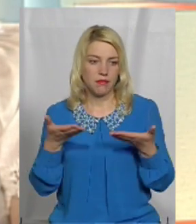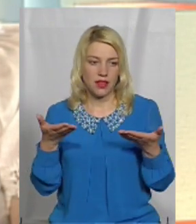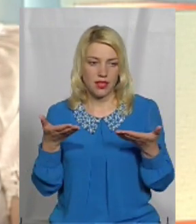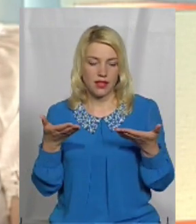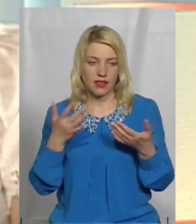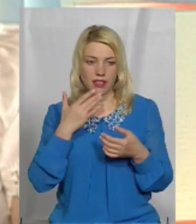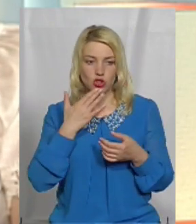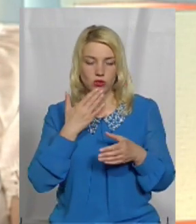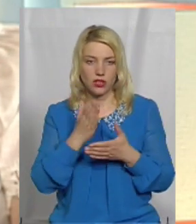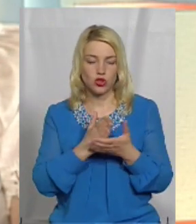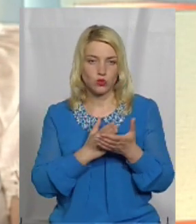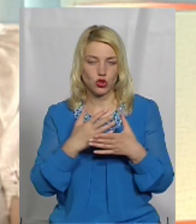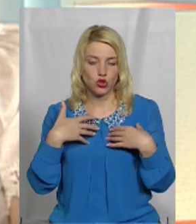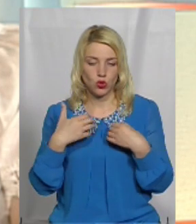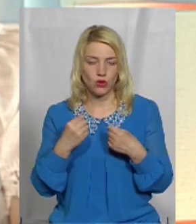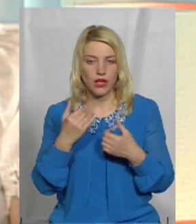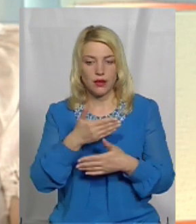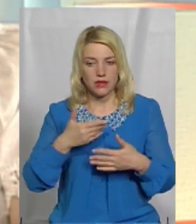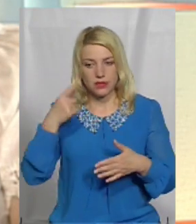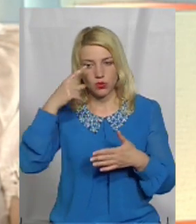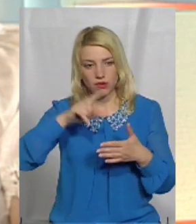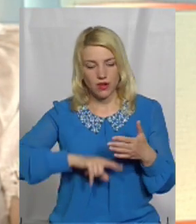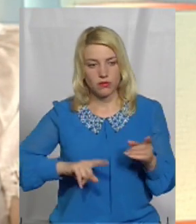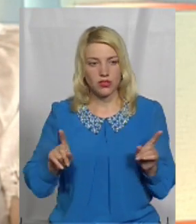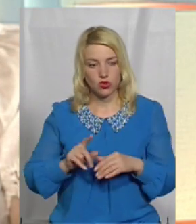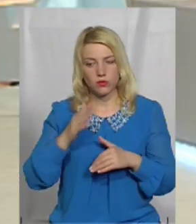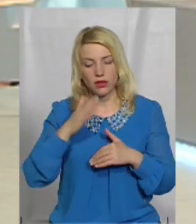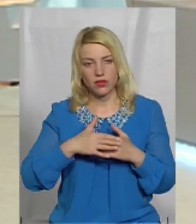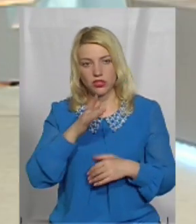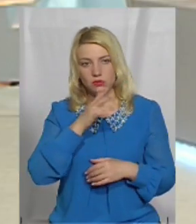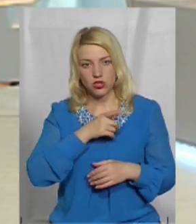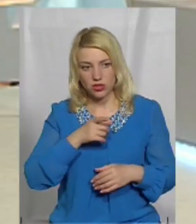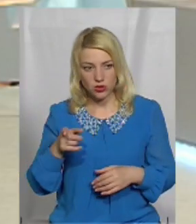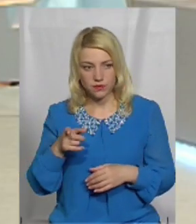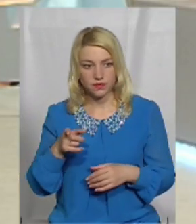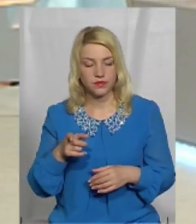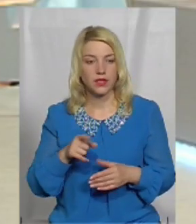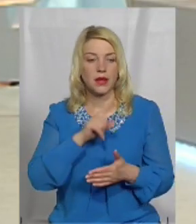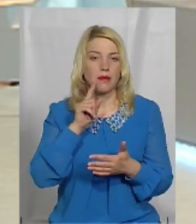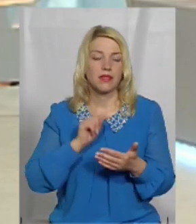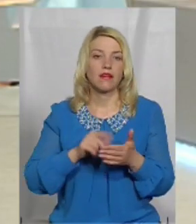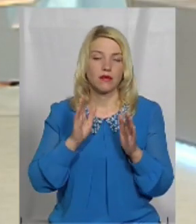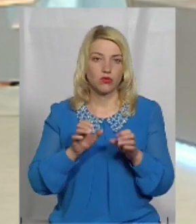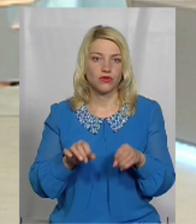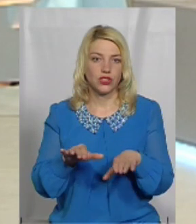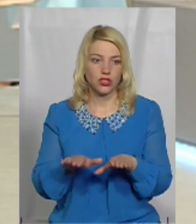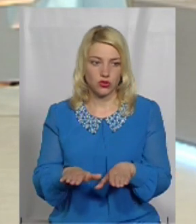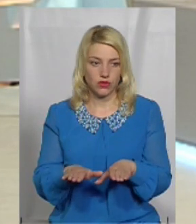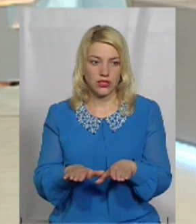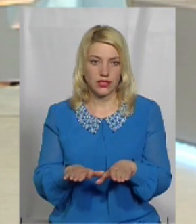в Національній службі здоров'я, і ми сподіваємося, що найближчим часом питання будуть